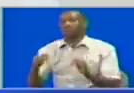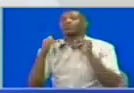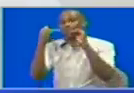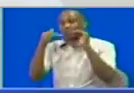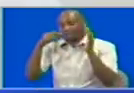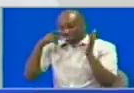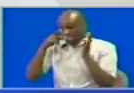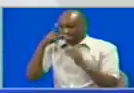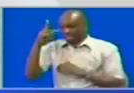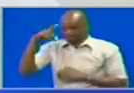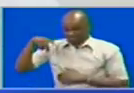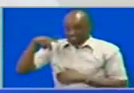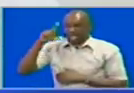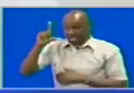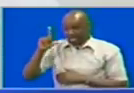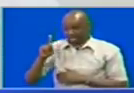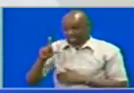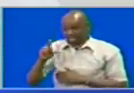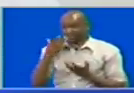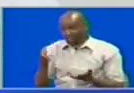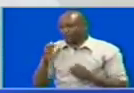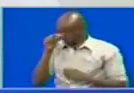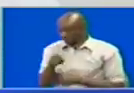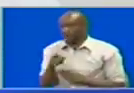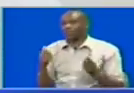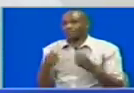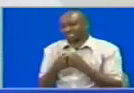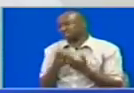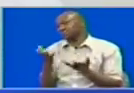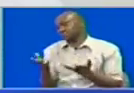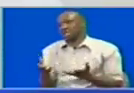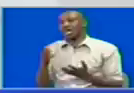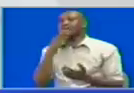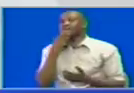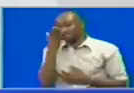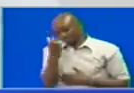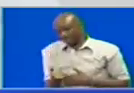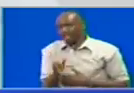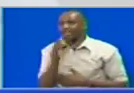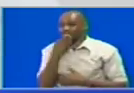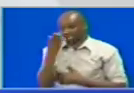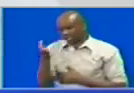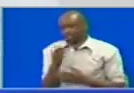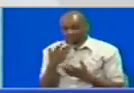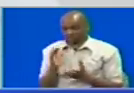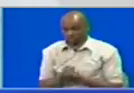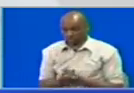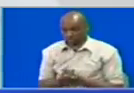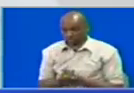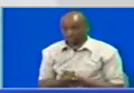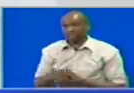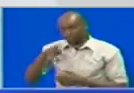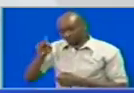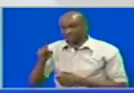Hapo ndio tulipoingia. Ndio tukacheza na FC, ndio FC wakanionea pale. Naam. Ndio